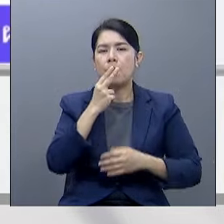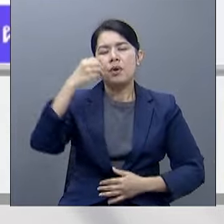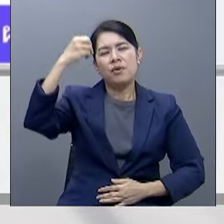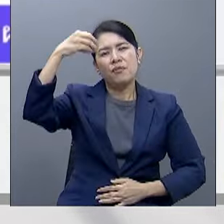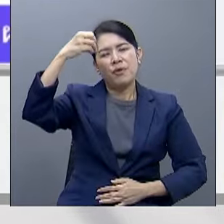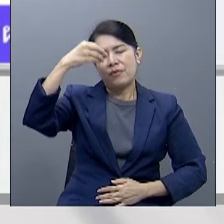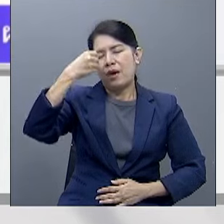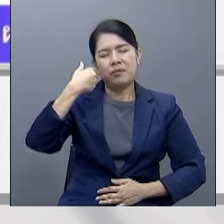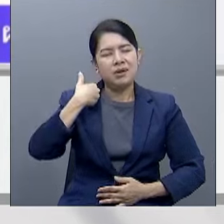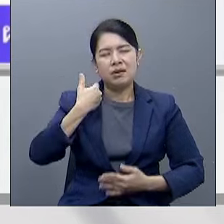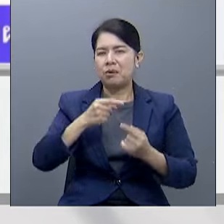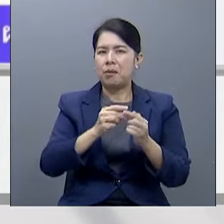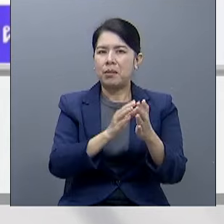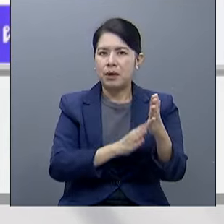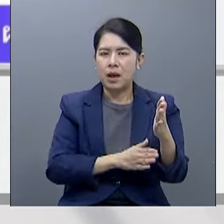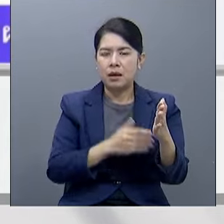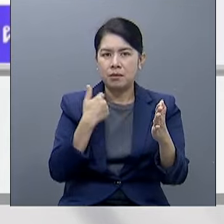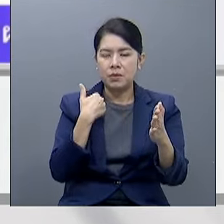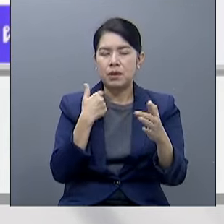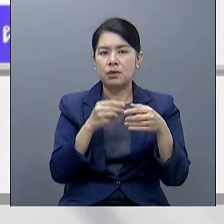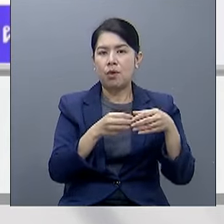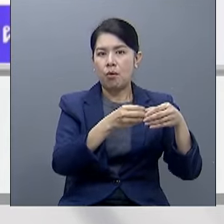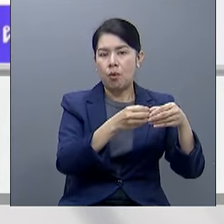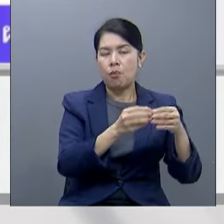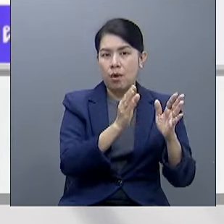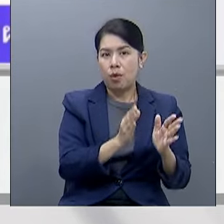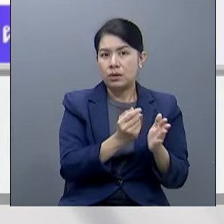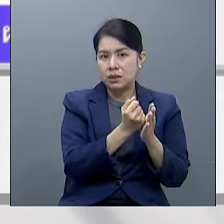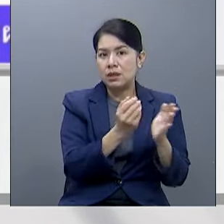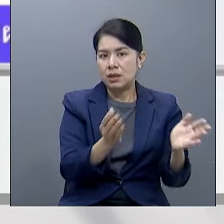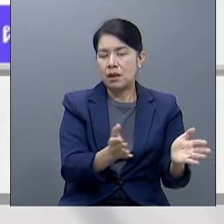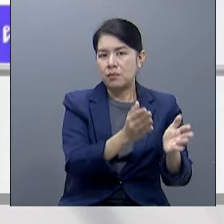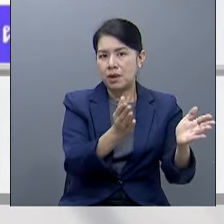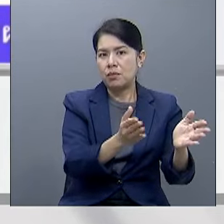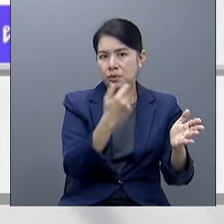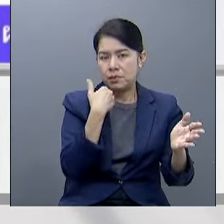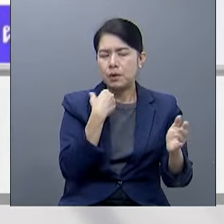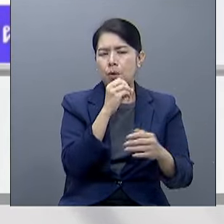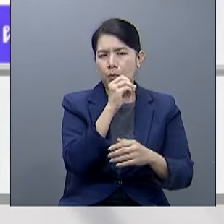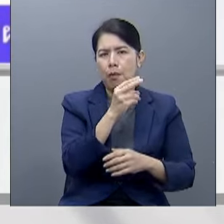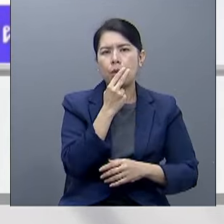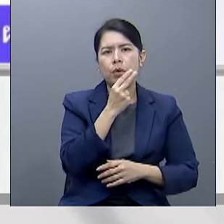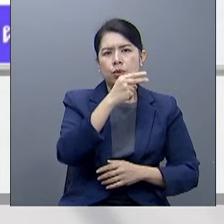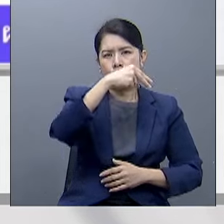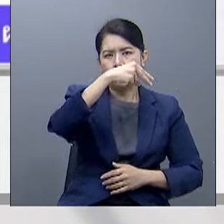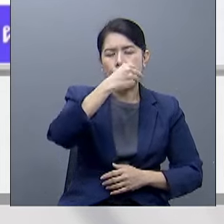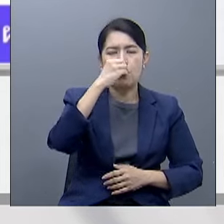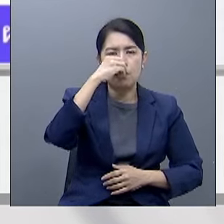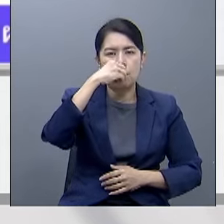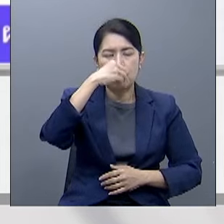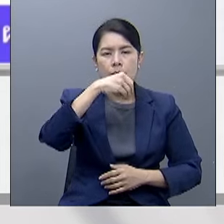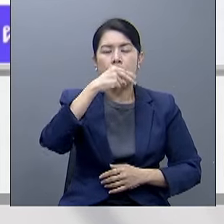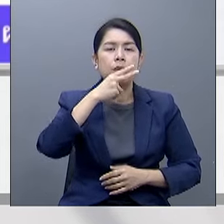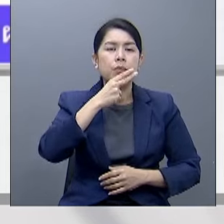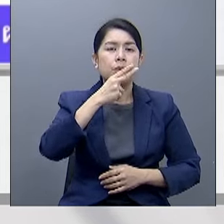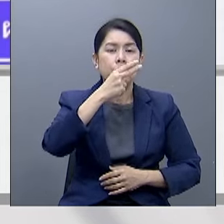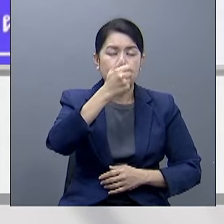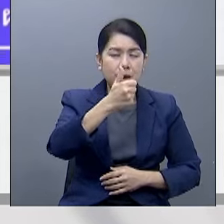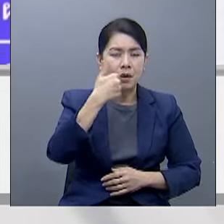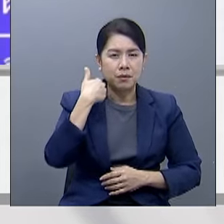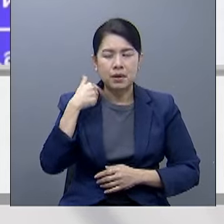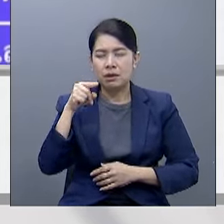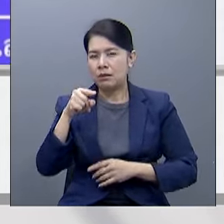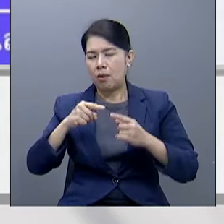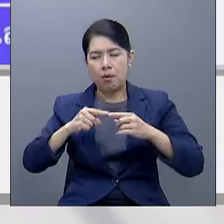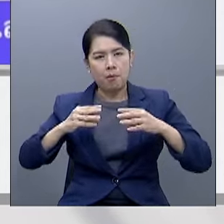ไทยมาโดยตลอดระหว่างกลุ่มคนที่เขาสนับสนุนให้สูบได้กับคนที่คัดค้านแต่ที่ไวรัลอย่างหนักค่ะเมื่อไม่กี่